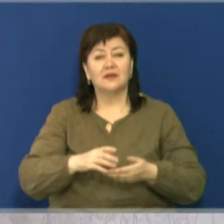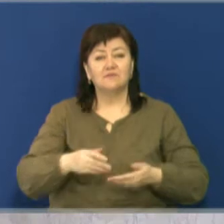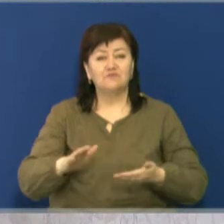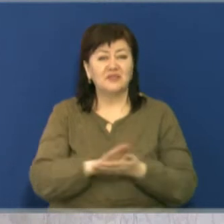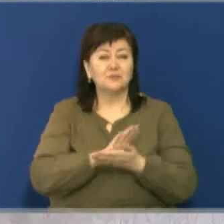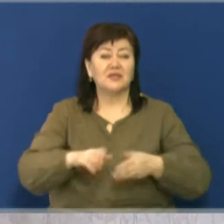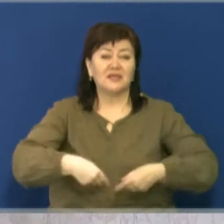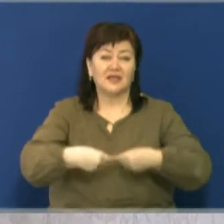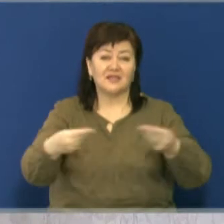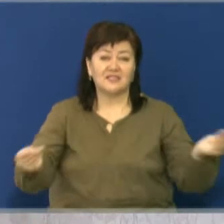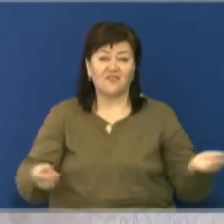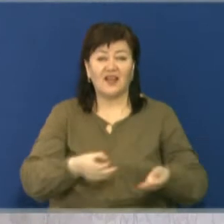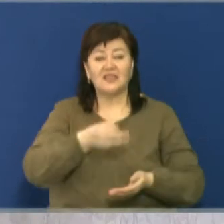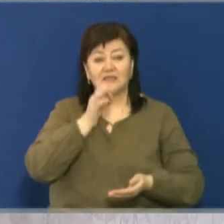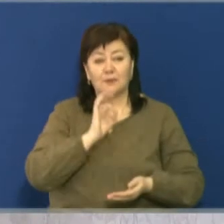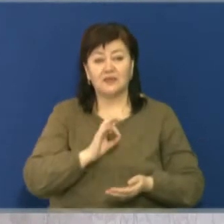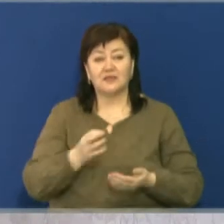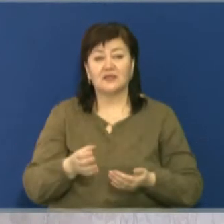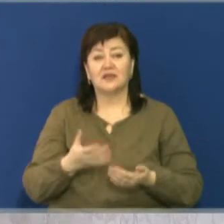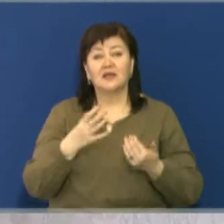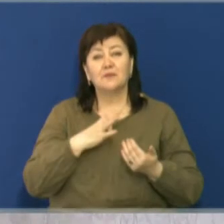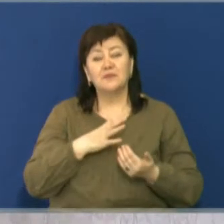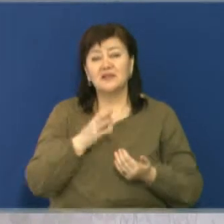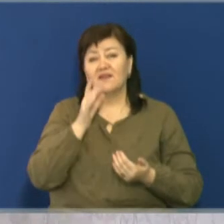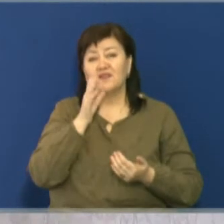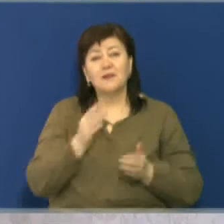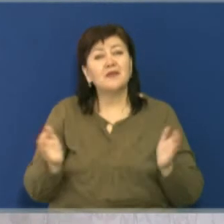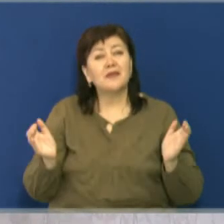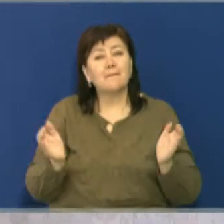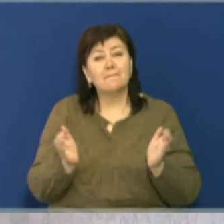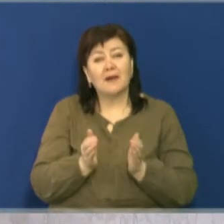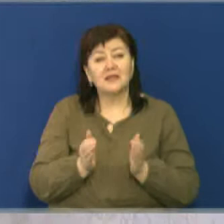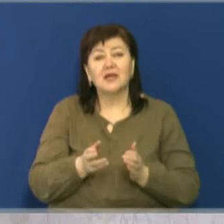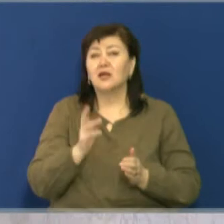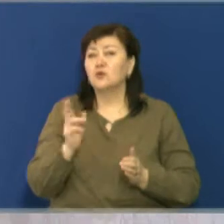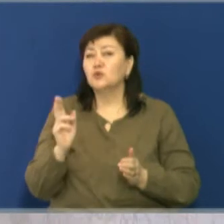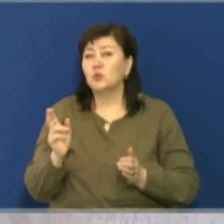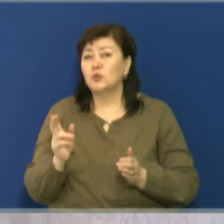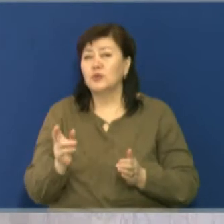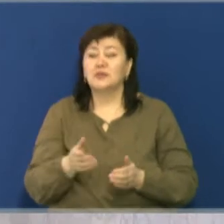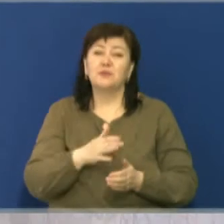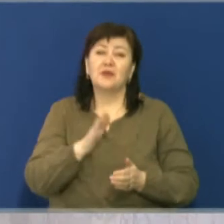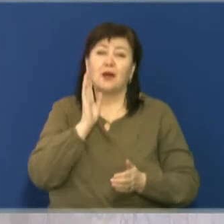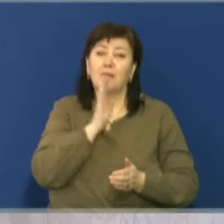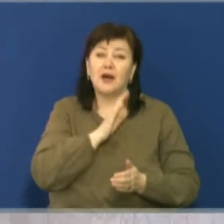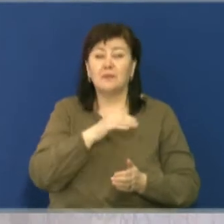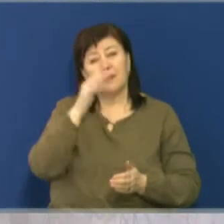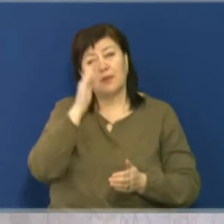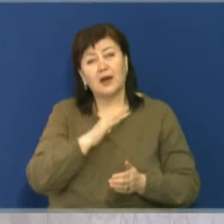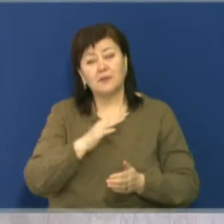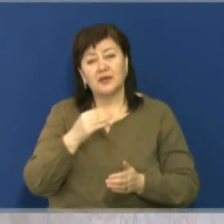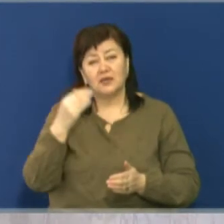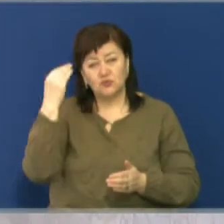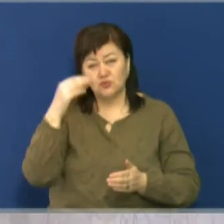шынын айтсақ, уақыт өте тығыз болды. Өйткені біреудің анасы, біреудің әкесі, біреудің баласы қайтыс болды.